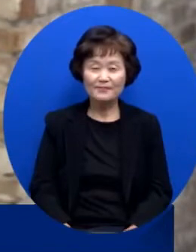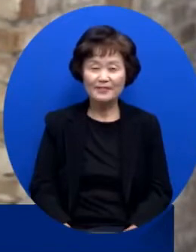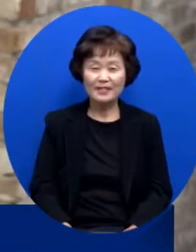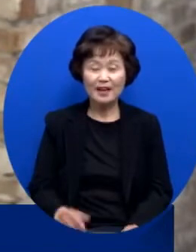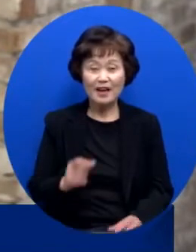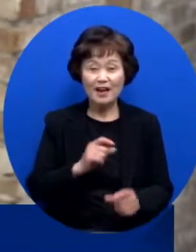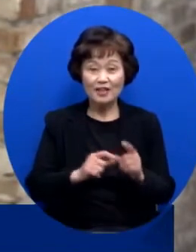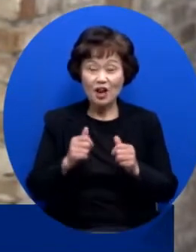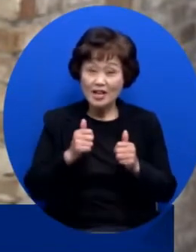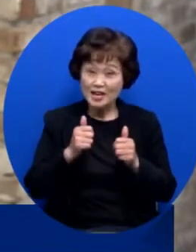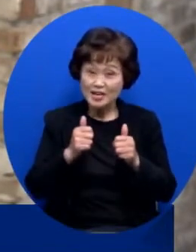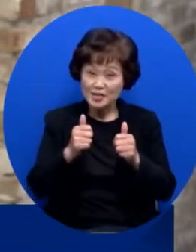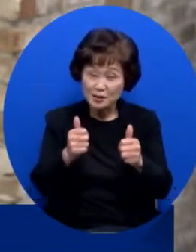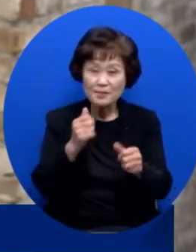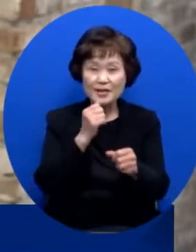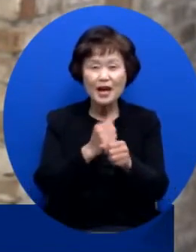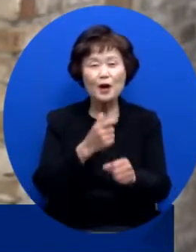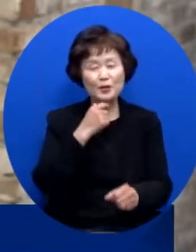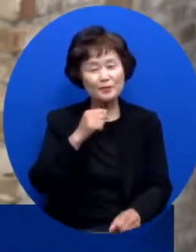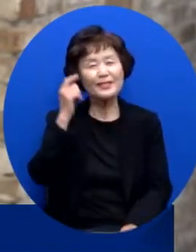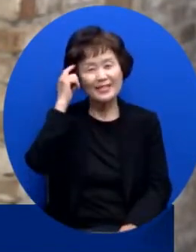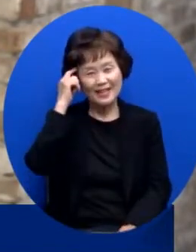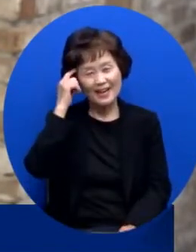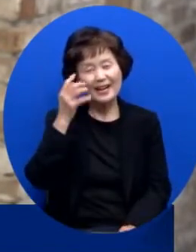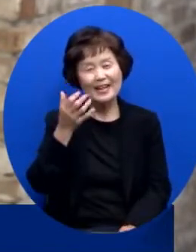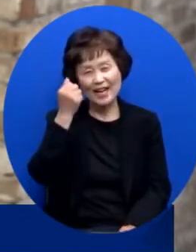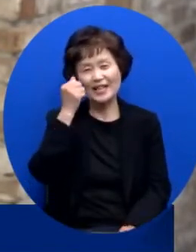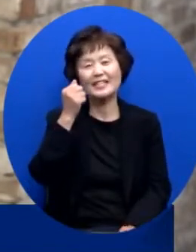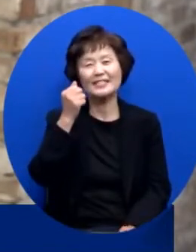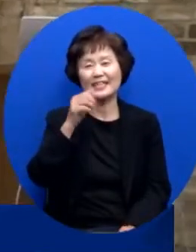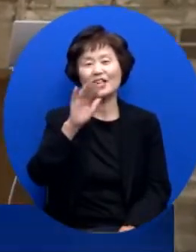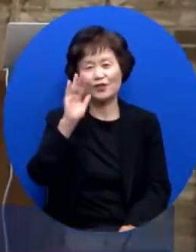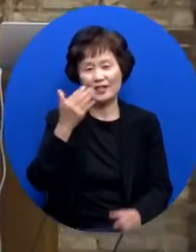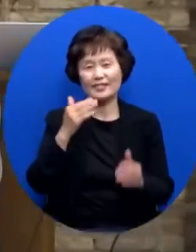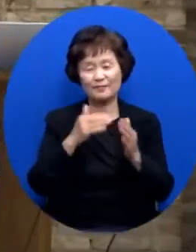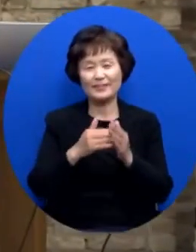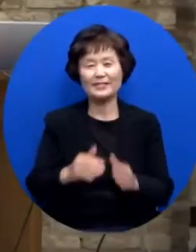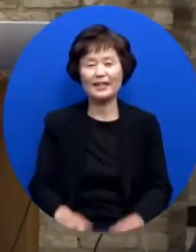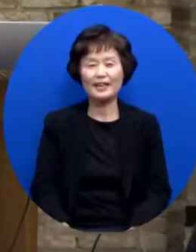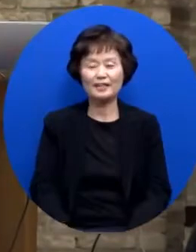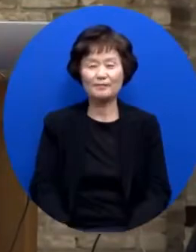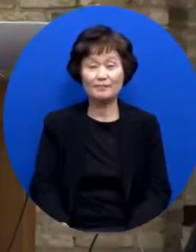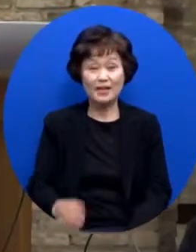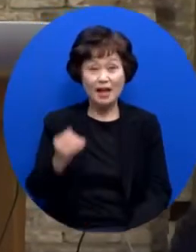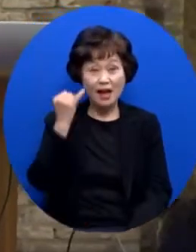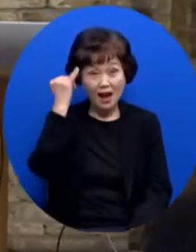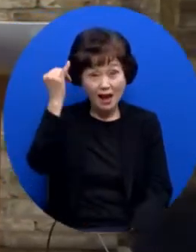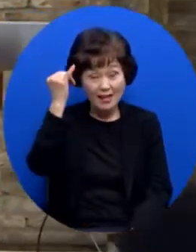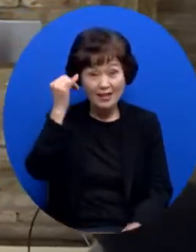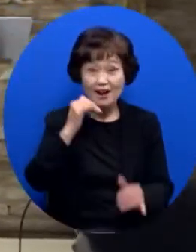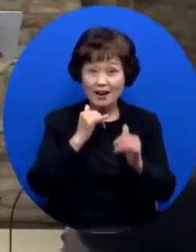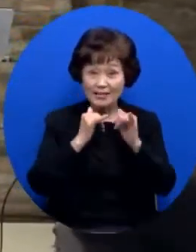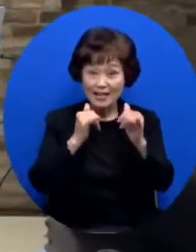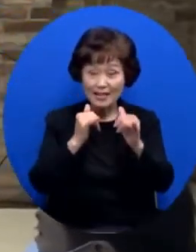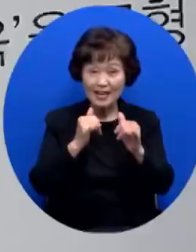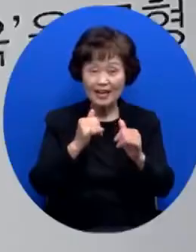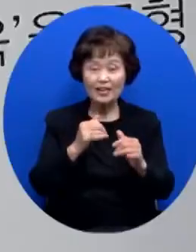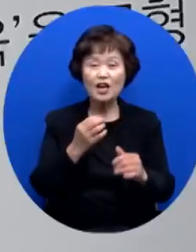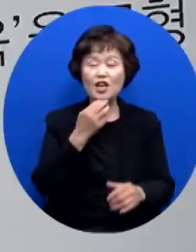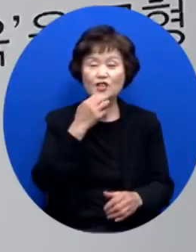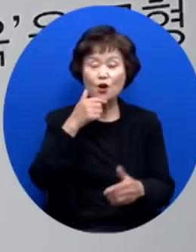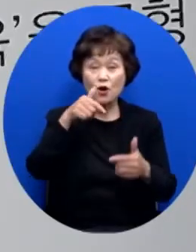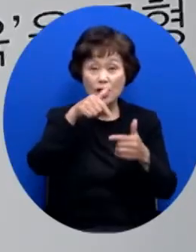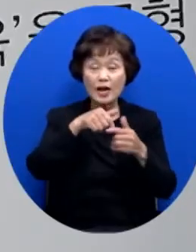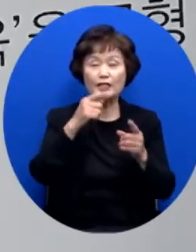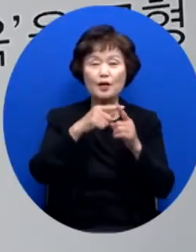해야 됐고 또 그런 좋은 모델 됐으면 좋겠다는 그런 생각을 하게 되었습니다. 아이디어 부문에는 서울 강남교회